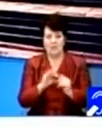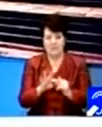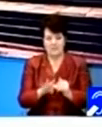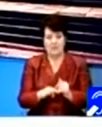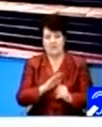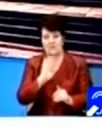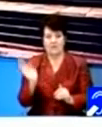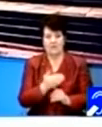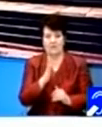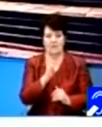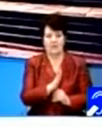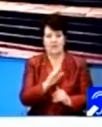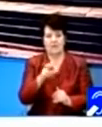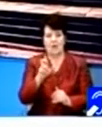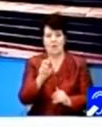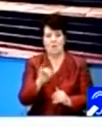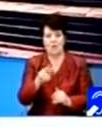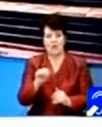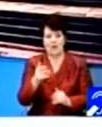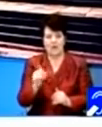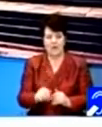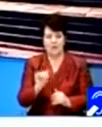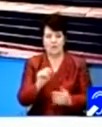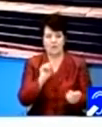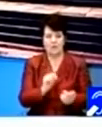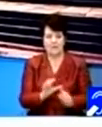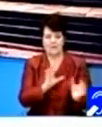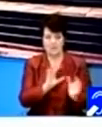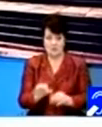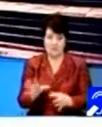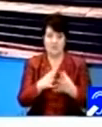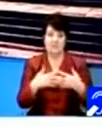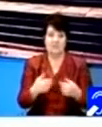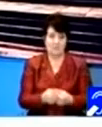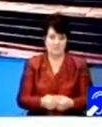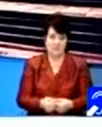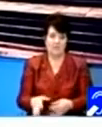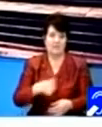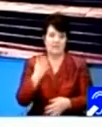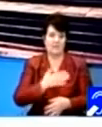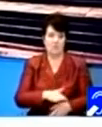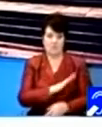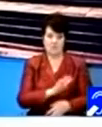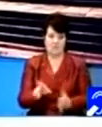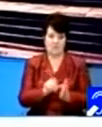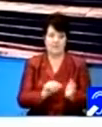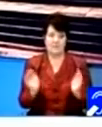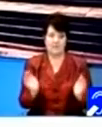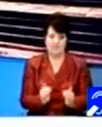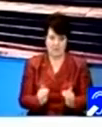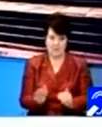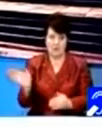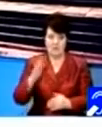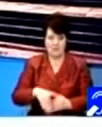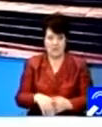față pe Valentina Buliga, ex-ministrul Muncii, Protecției Sociale și a Familiei, fiind nemulțumit de pensia mică. După aceea,